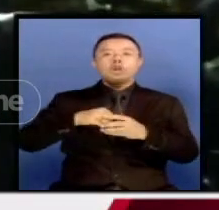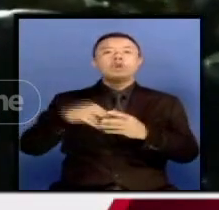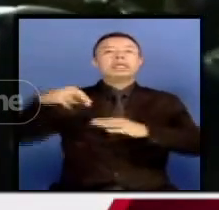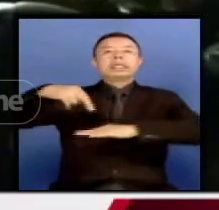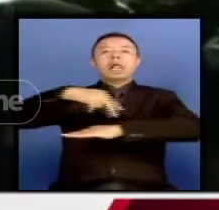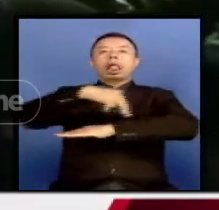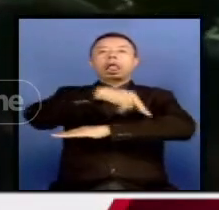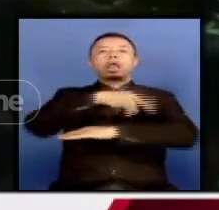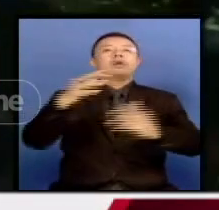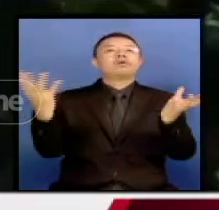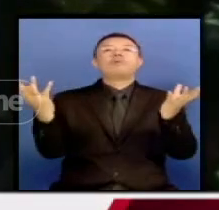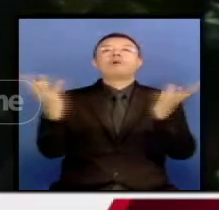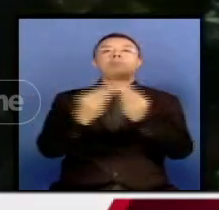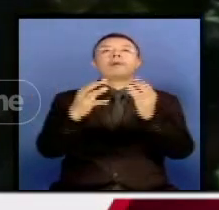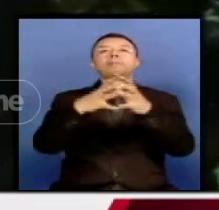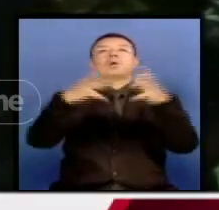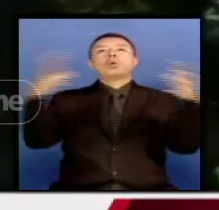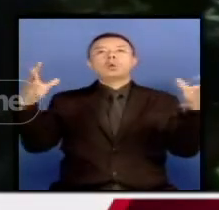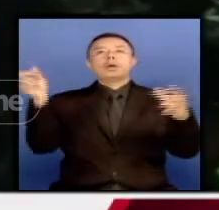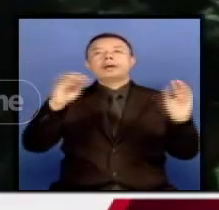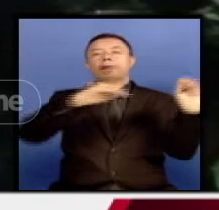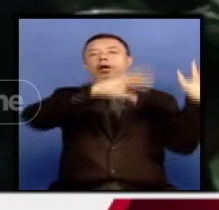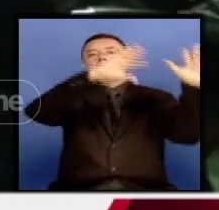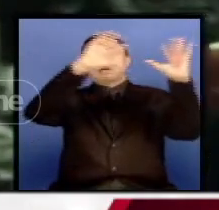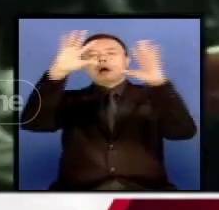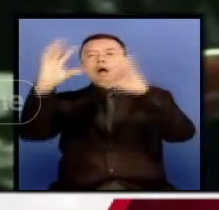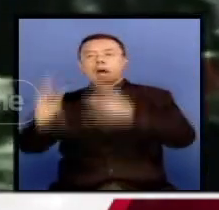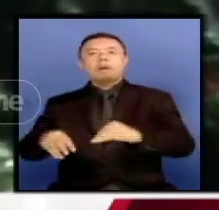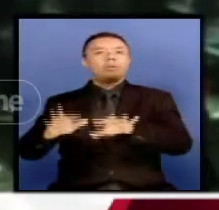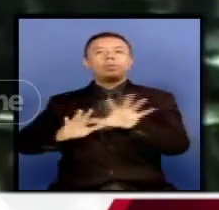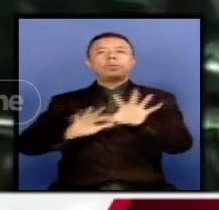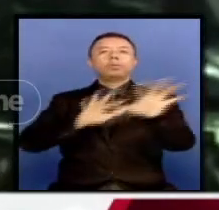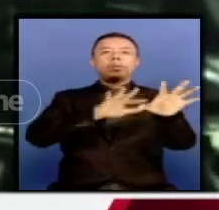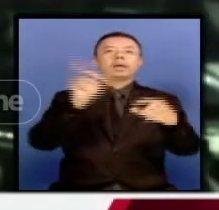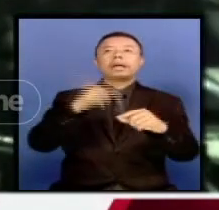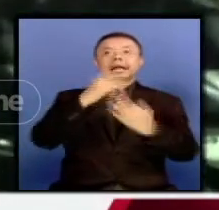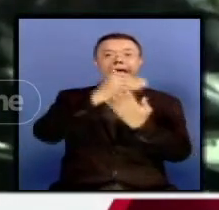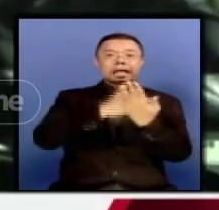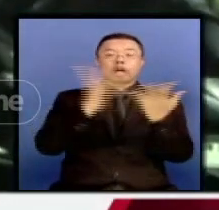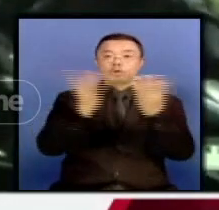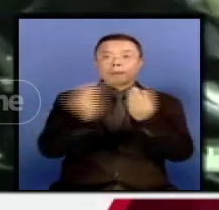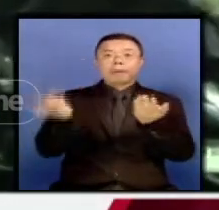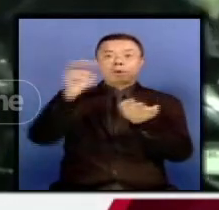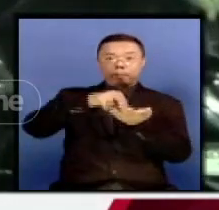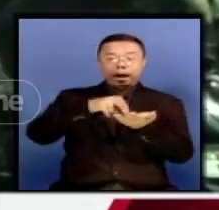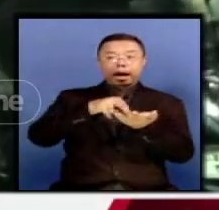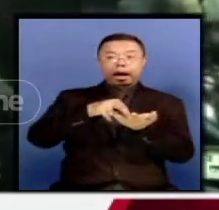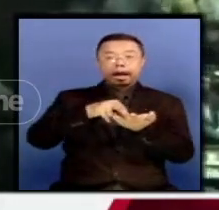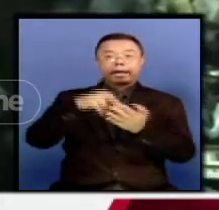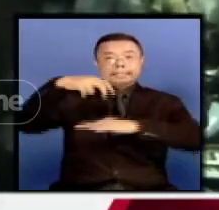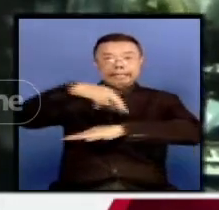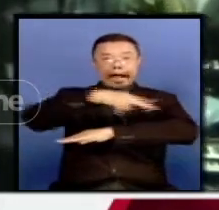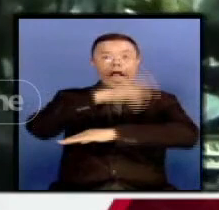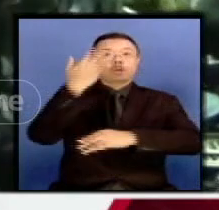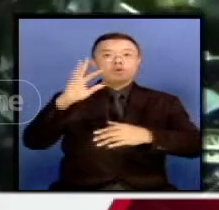kaki terus memadati sejak pagi hari hingga malam hari. Dari data ASDP bahwa total penumpang yang jumlah pejalan kaki yang